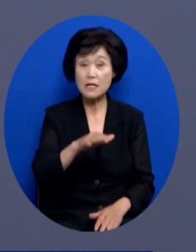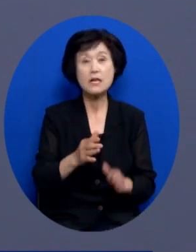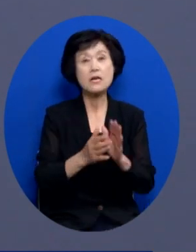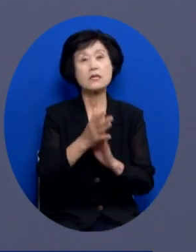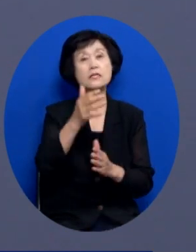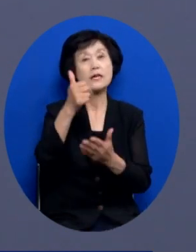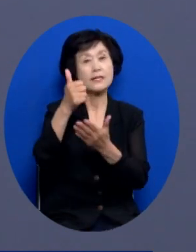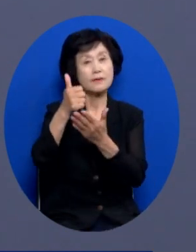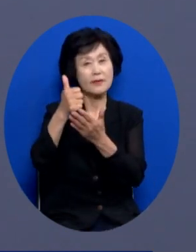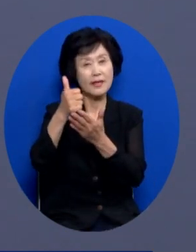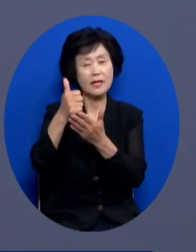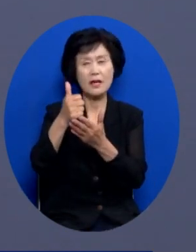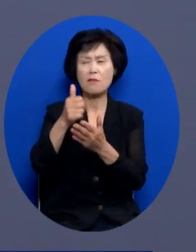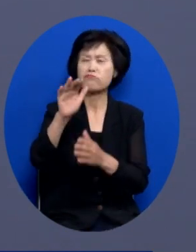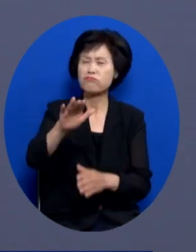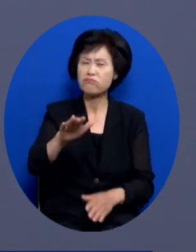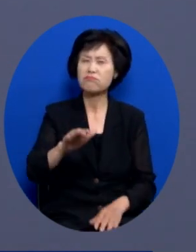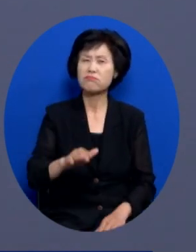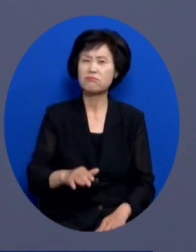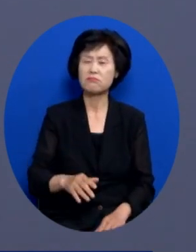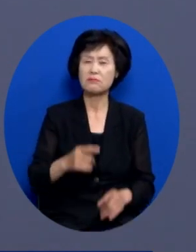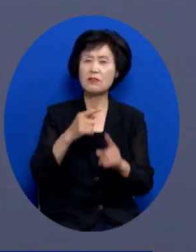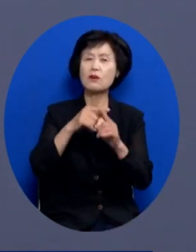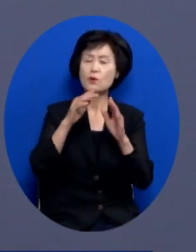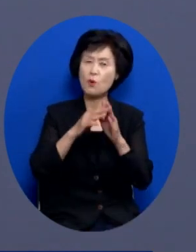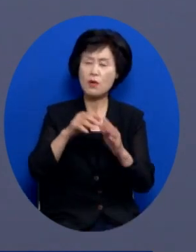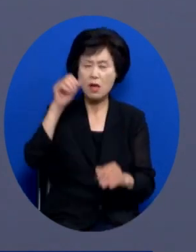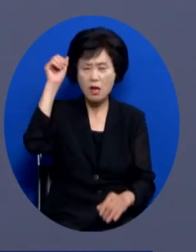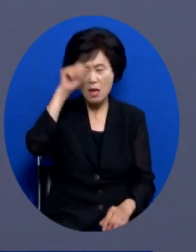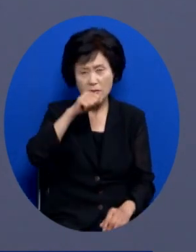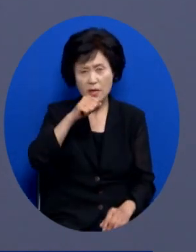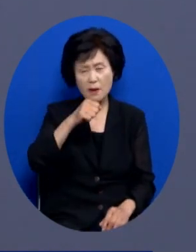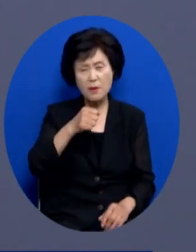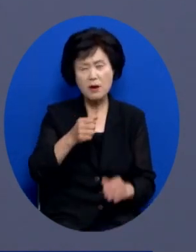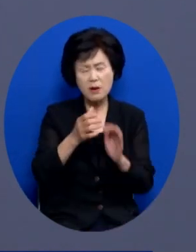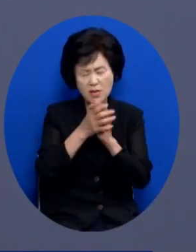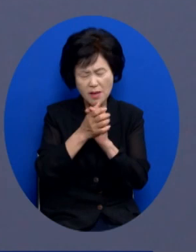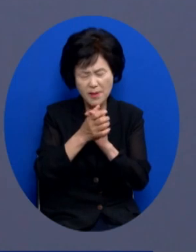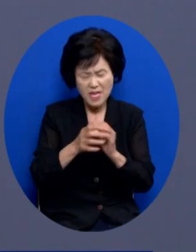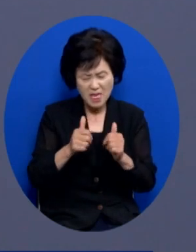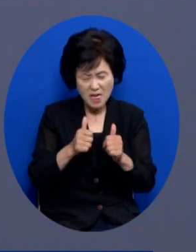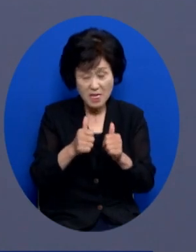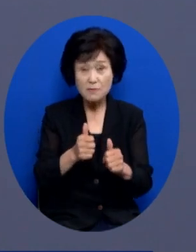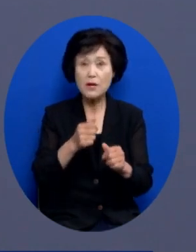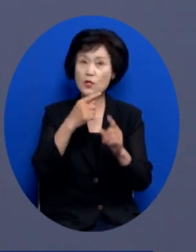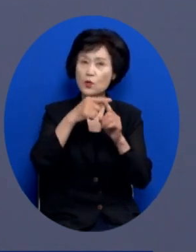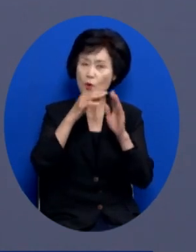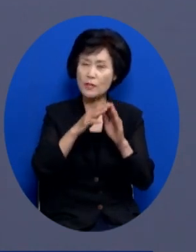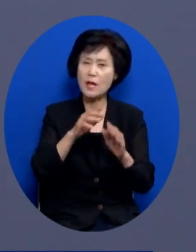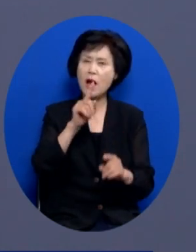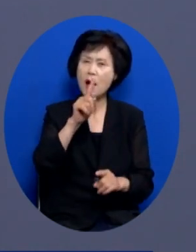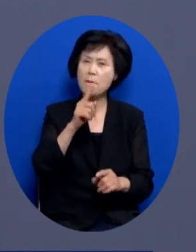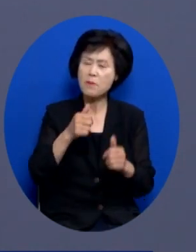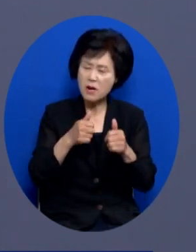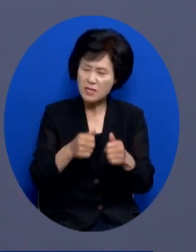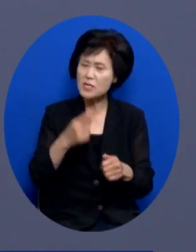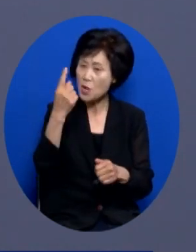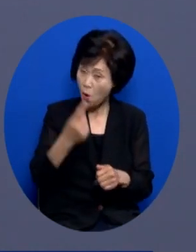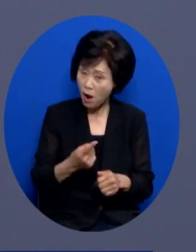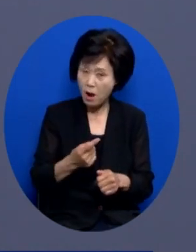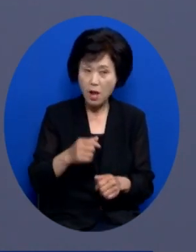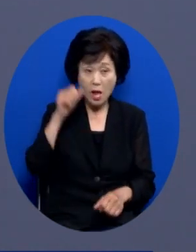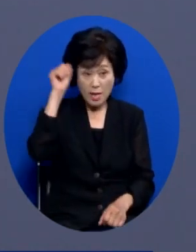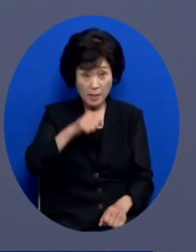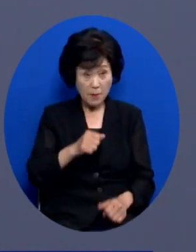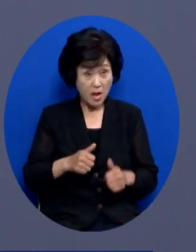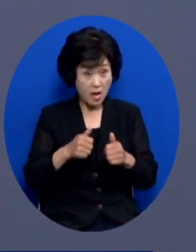화성시장님한테 시장님 저희 교회가 새벽기도 열심히 하는 교회인데 한번 인사 한번 오시죠 했더니 새벽 어떻게